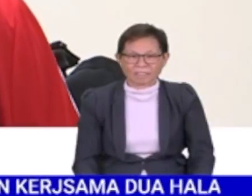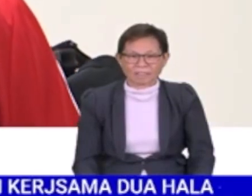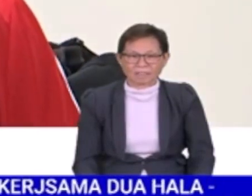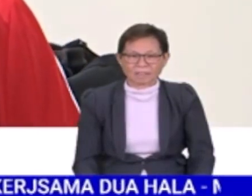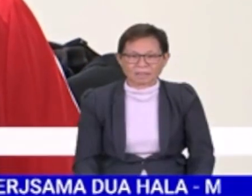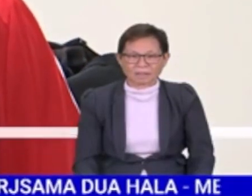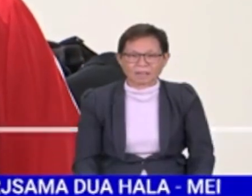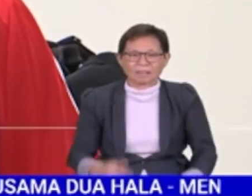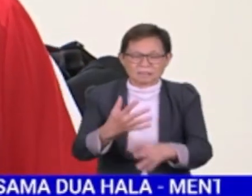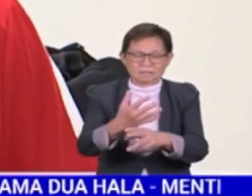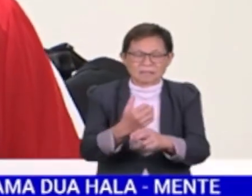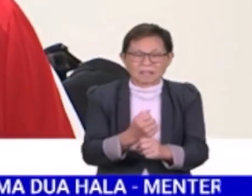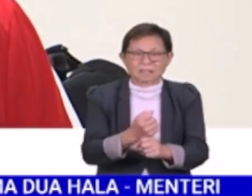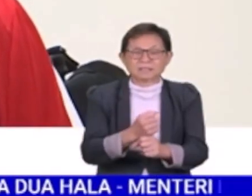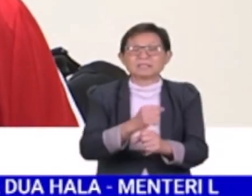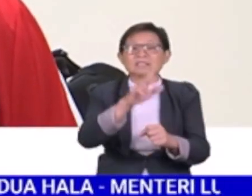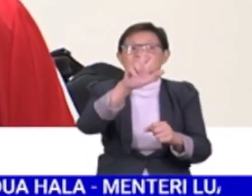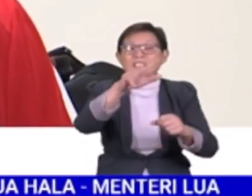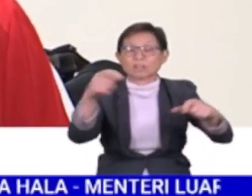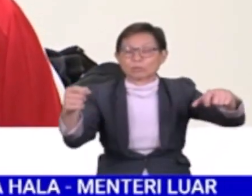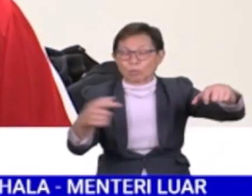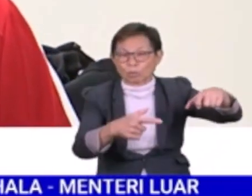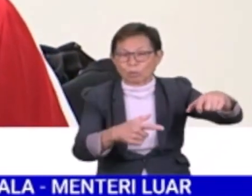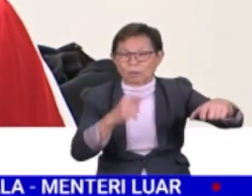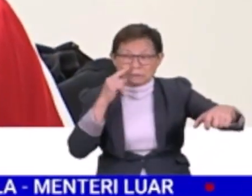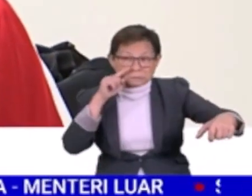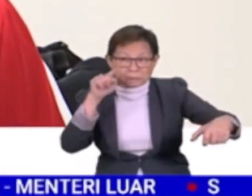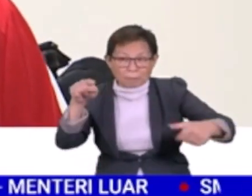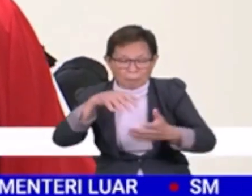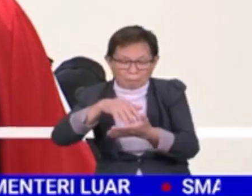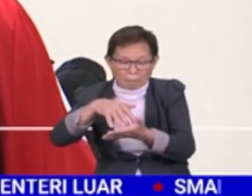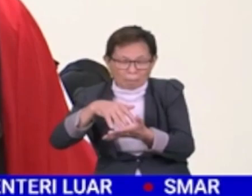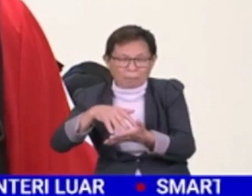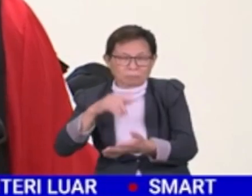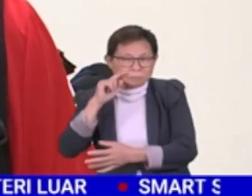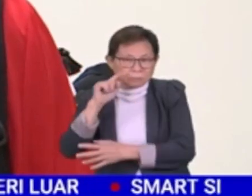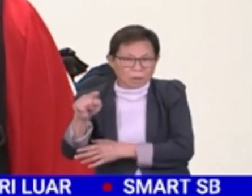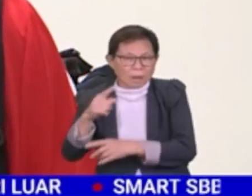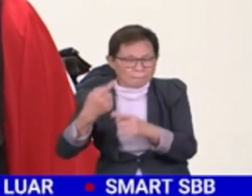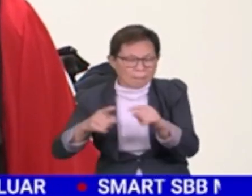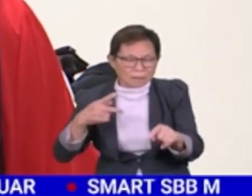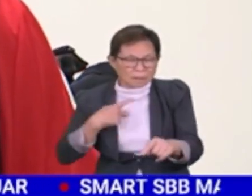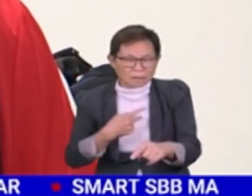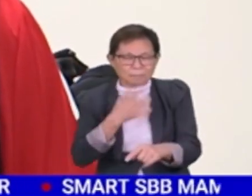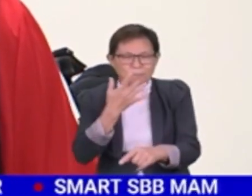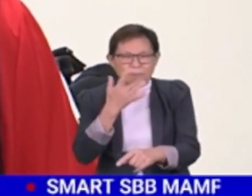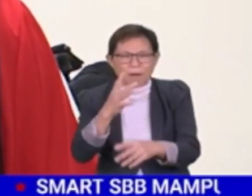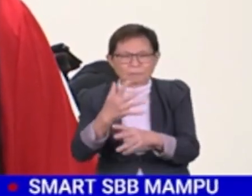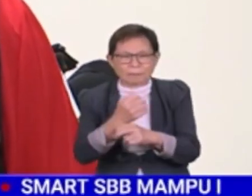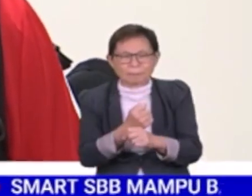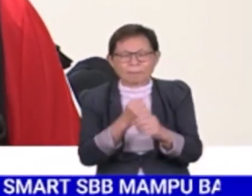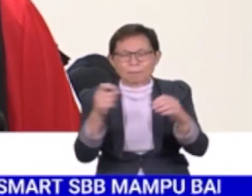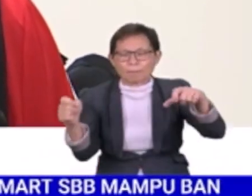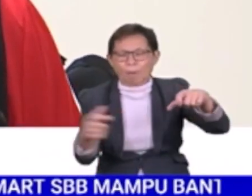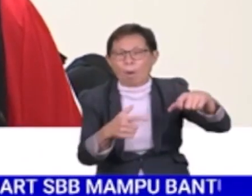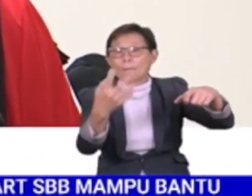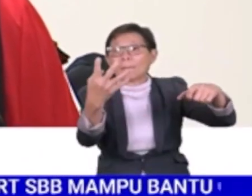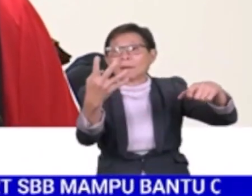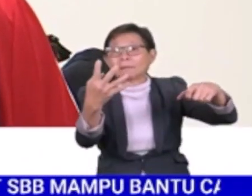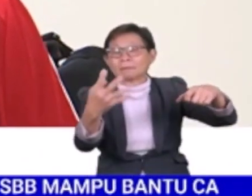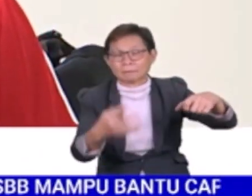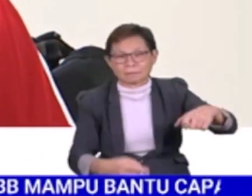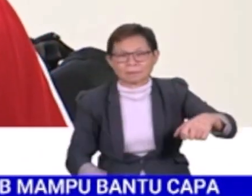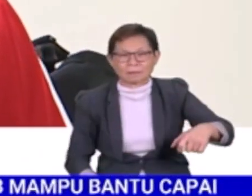And then mereka dapat 3 PC, 3 gol. Itu yang nampak ada kelemahan di pihak TMB. Tapi kita berasa baik, kita dapat skor 4.